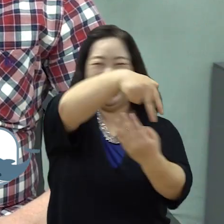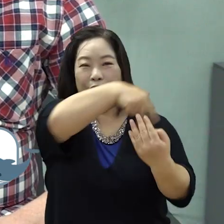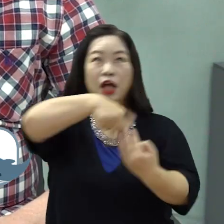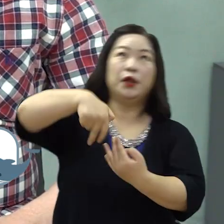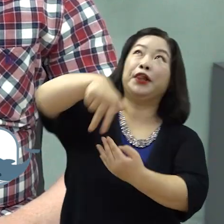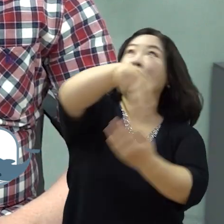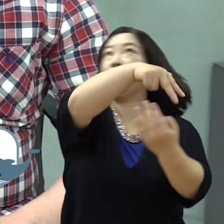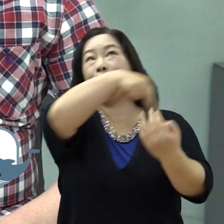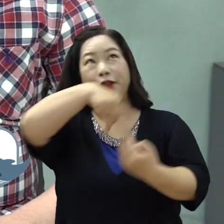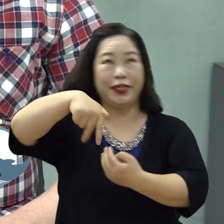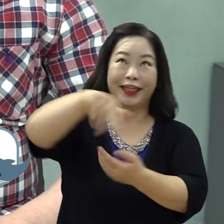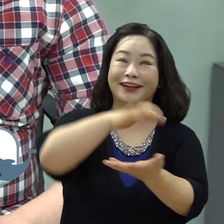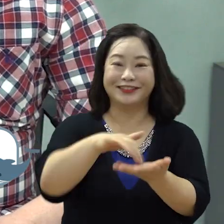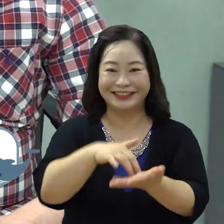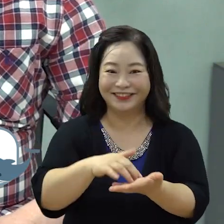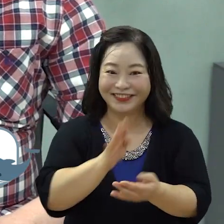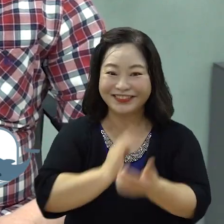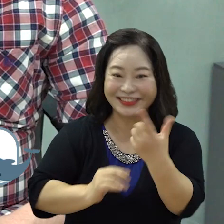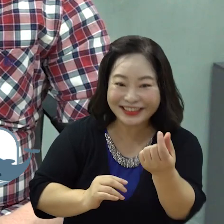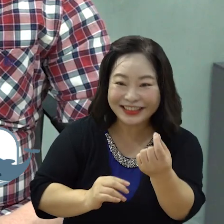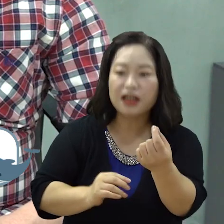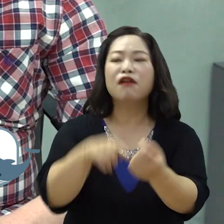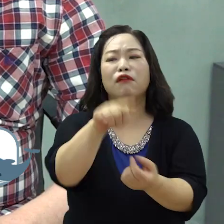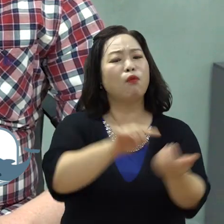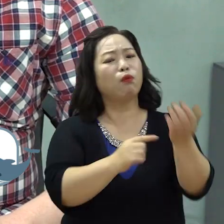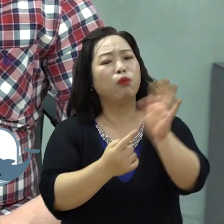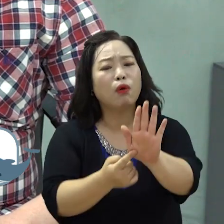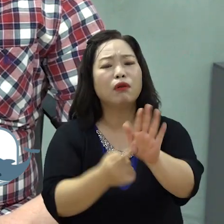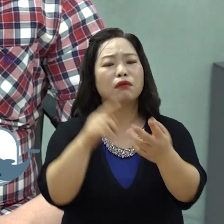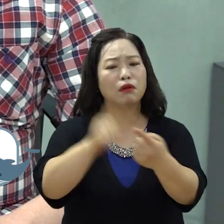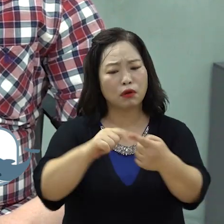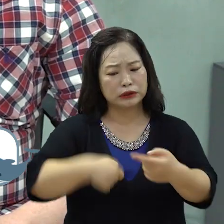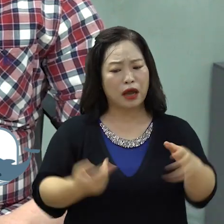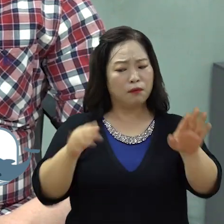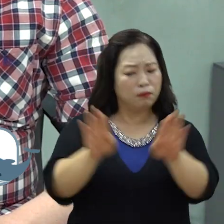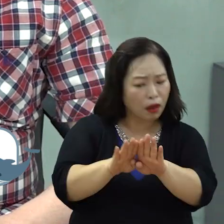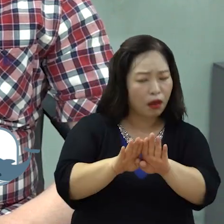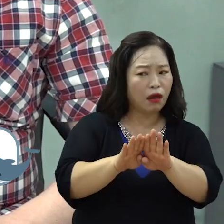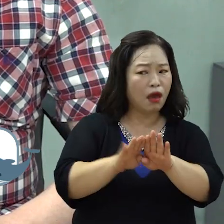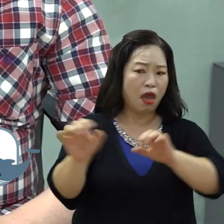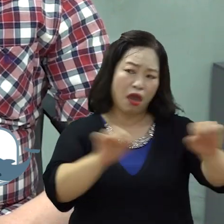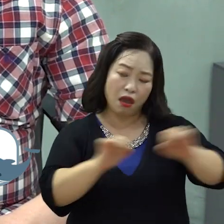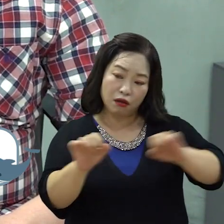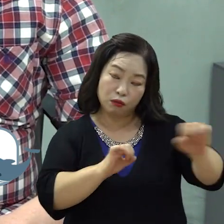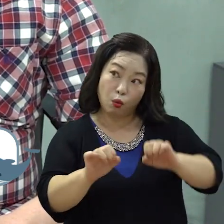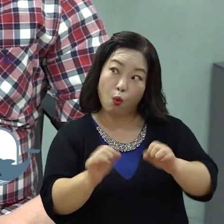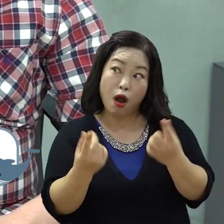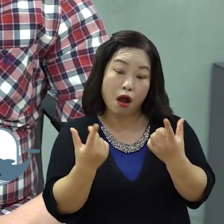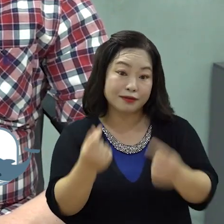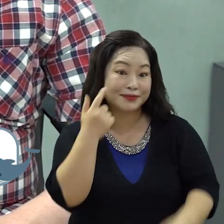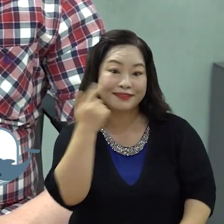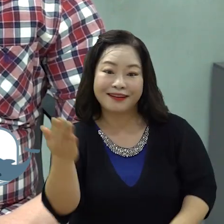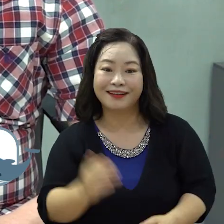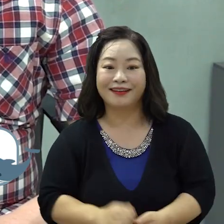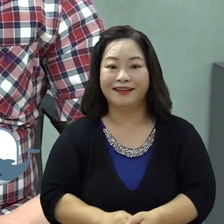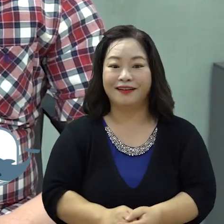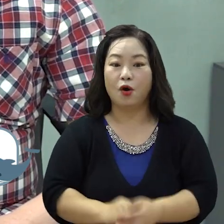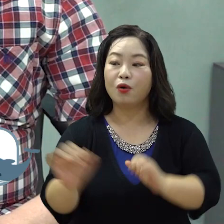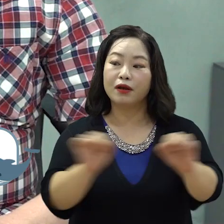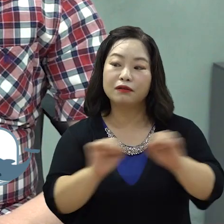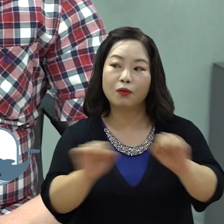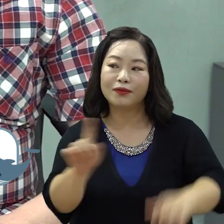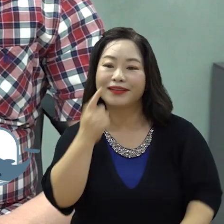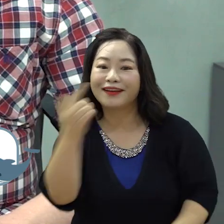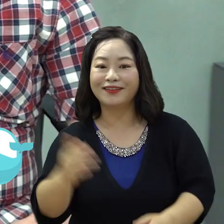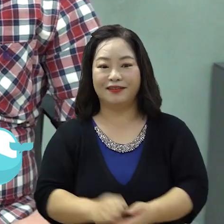어려워하고 이런 것들 많이 있잖아요. 예. 이런 모습들이 자폐의 어떤 표현의 양상의 하나로 볼 수 있는 건지 그런